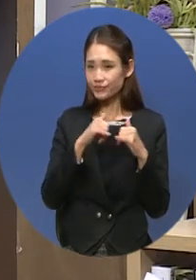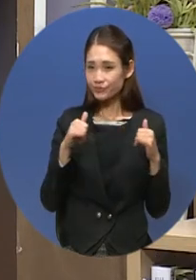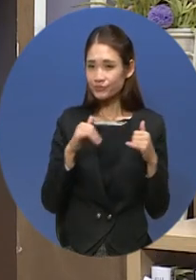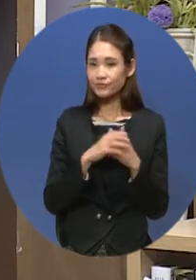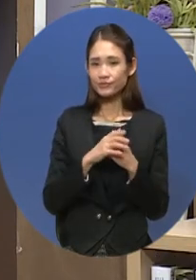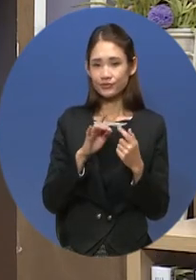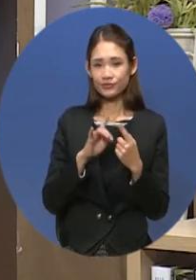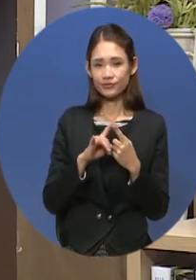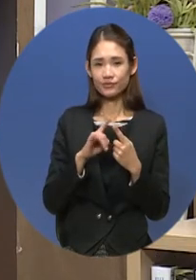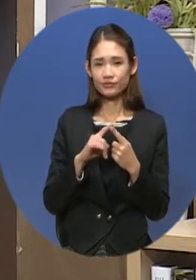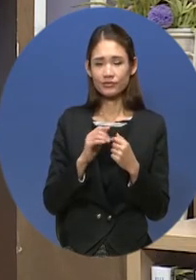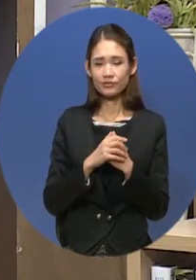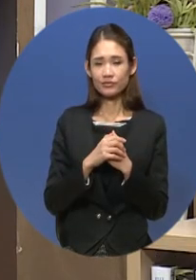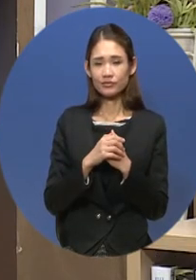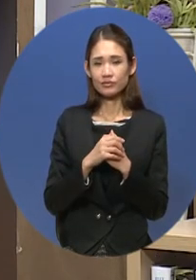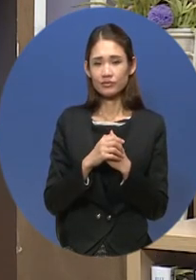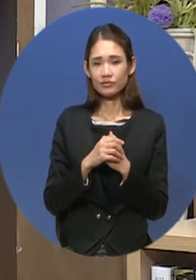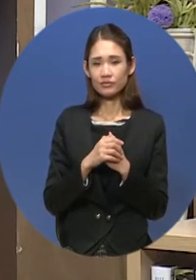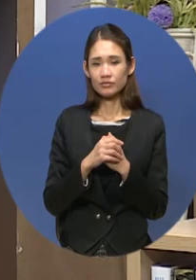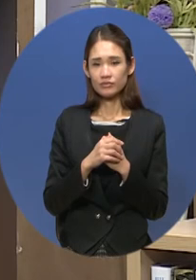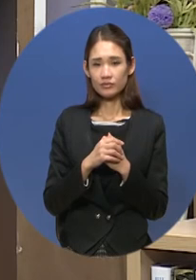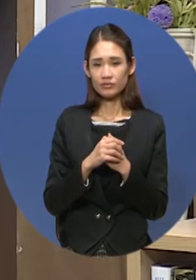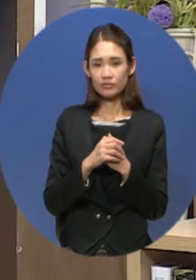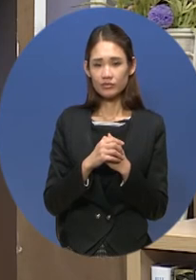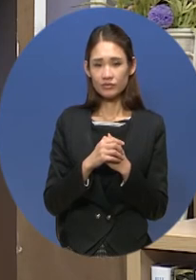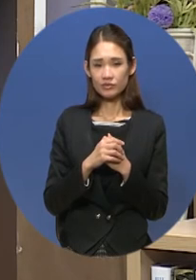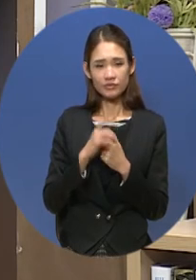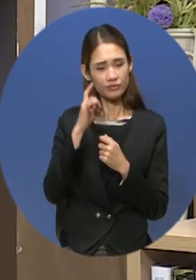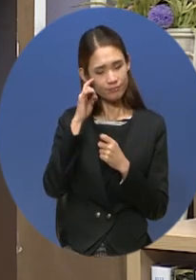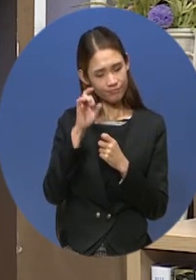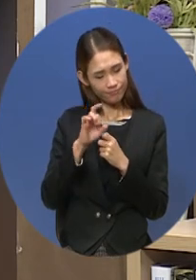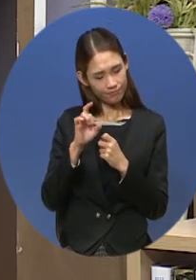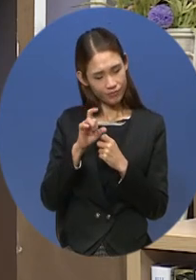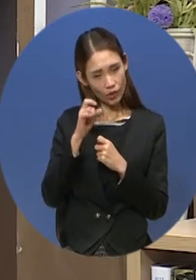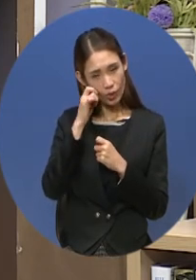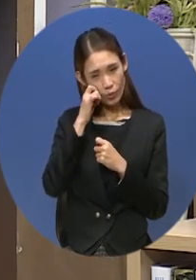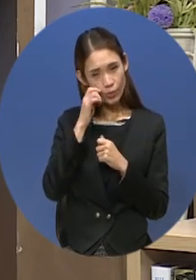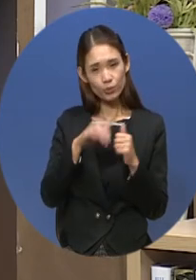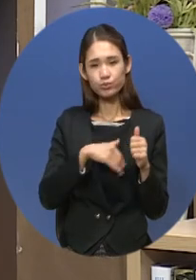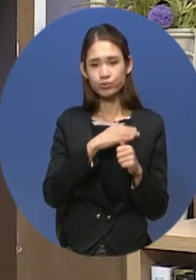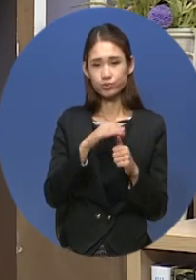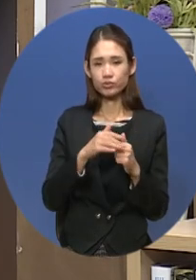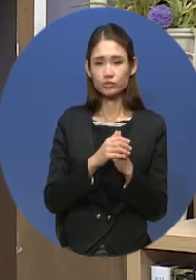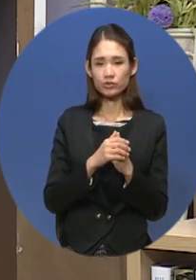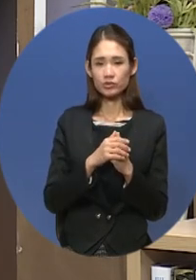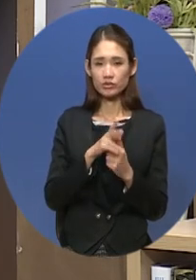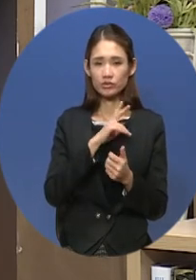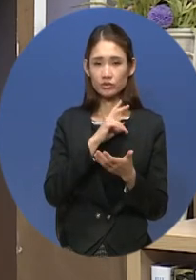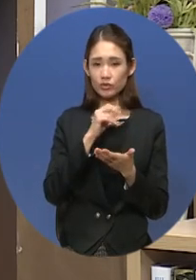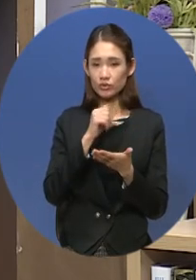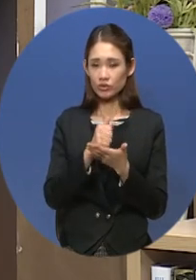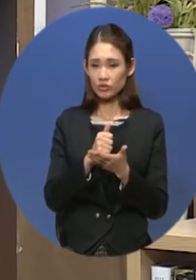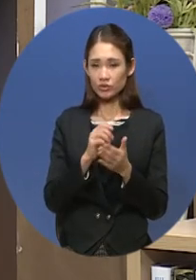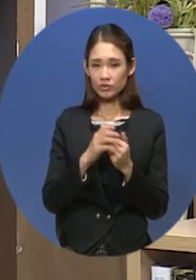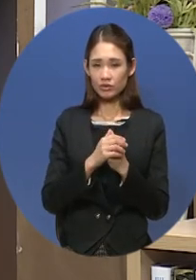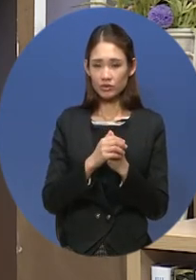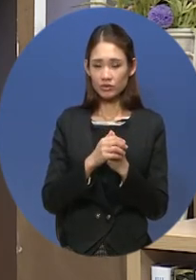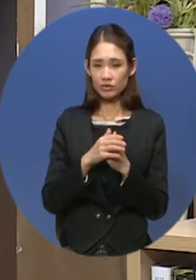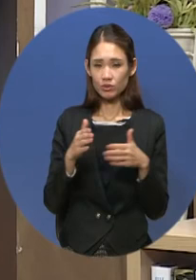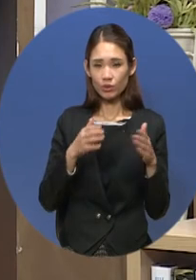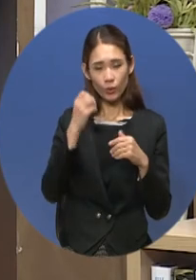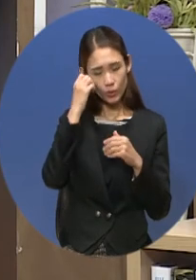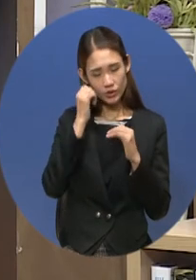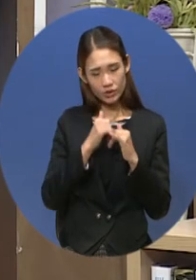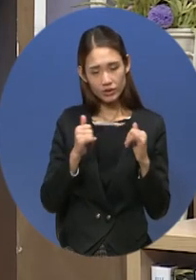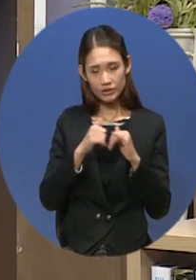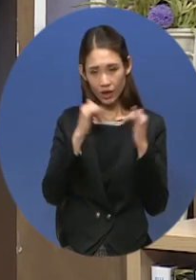대해서는 많이 좀 고려를 못하고 있는 그렇죠. 것이 사실이거든요. 네. 그런데 의원님께서 이